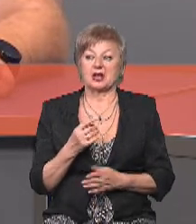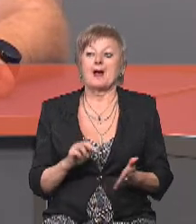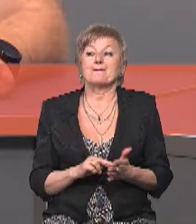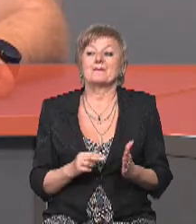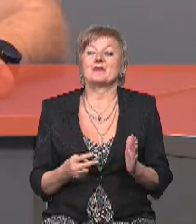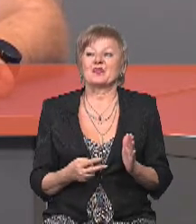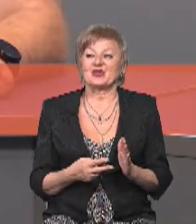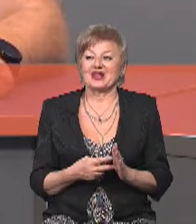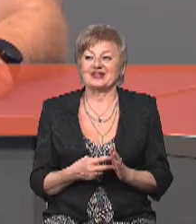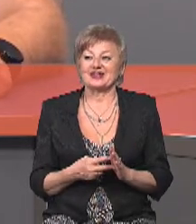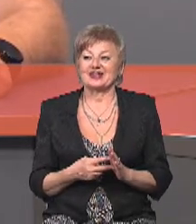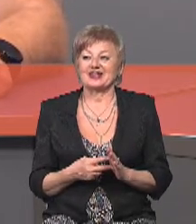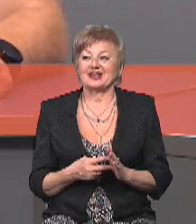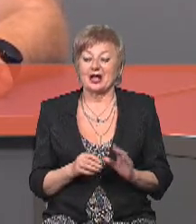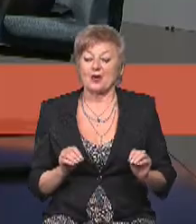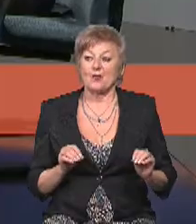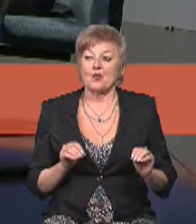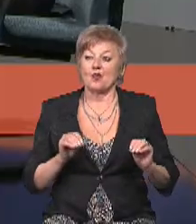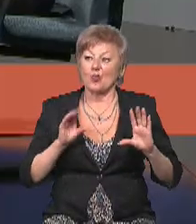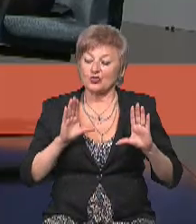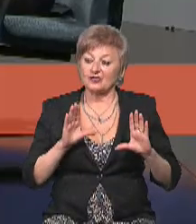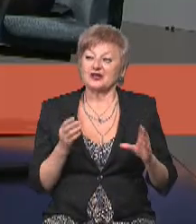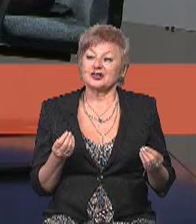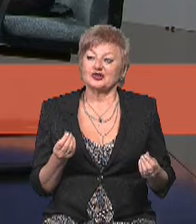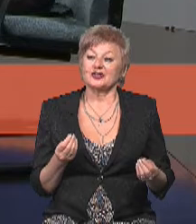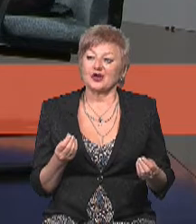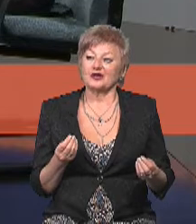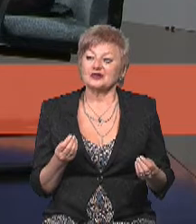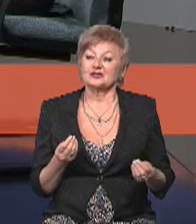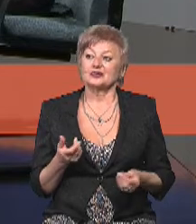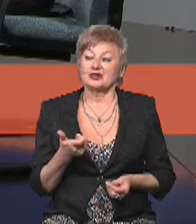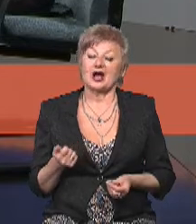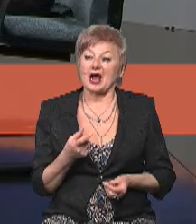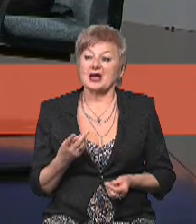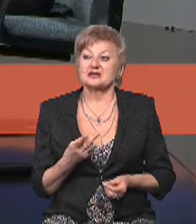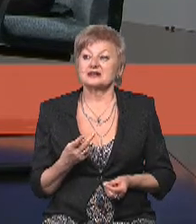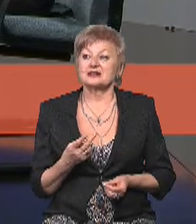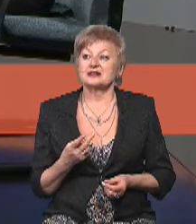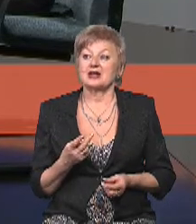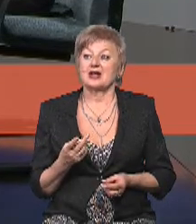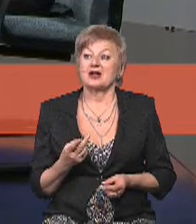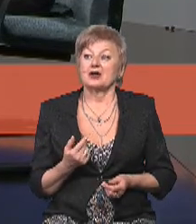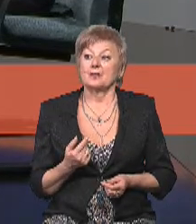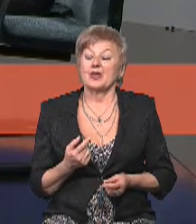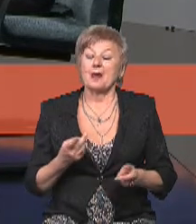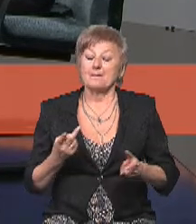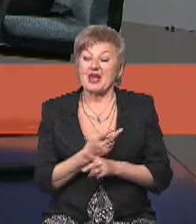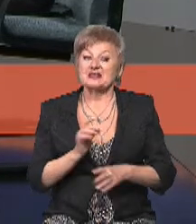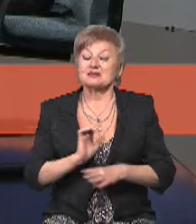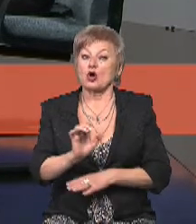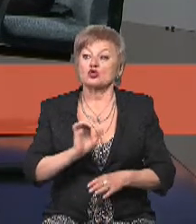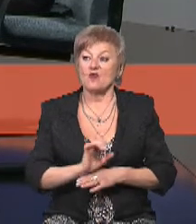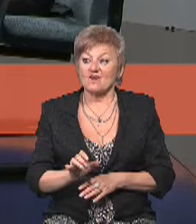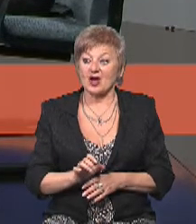планується збільшення, підвищення вартості саме газу без зміни вартості транспортування.